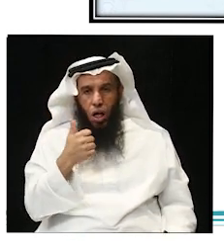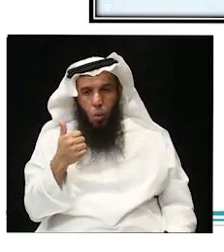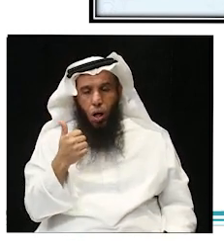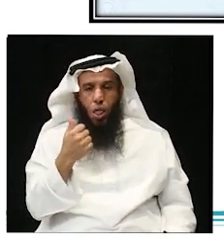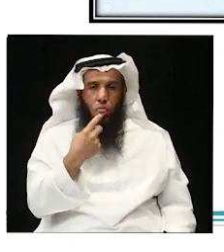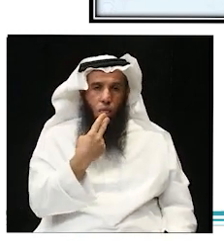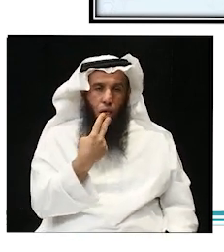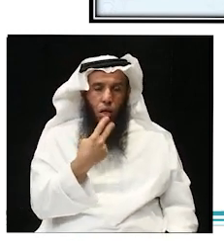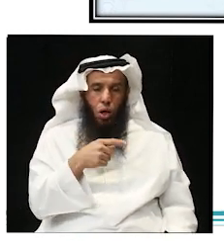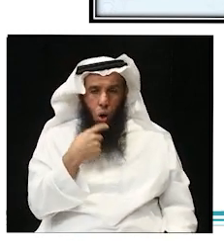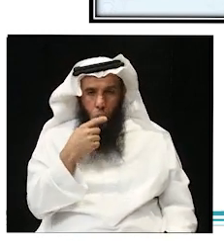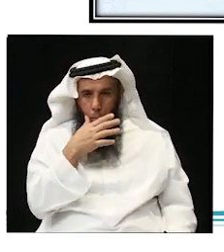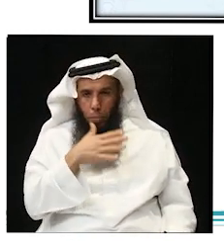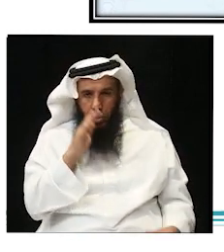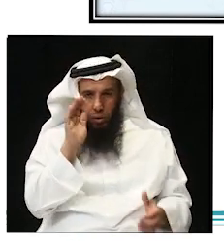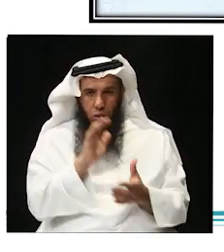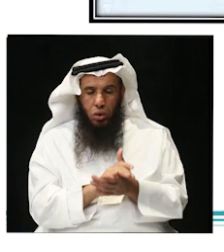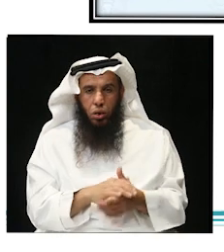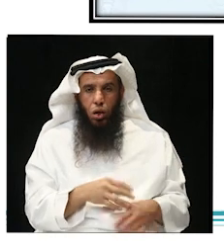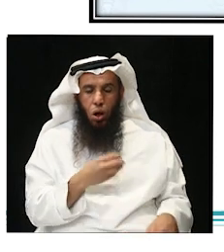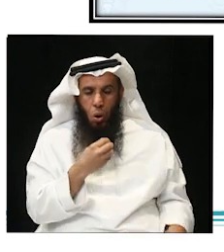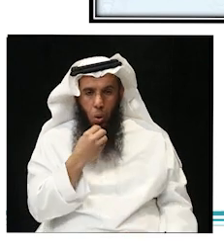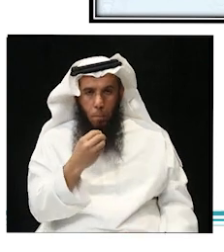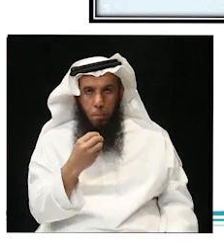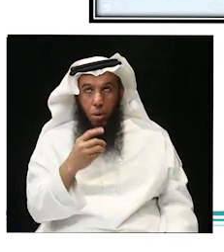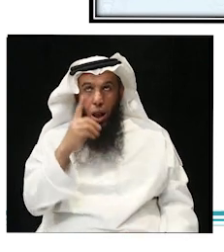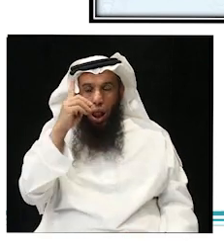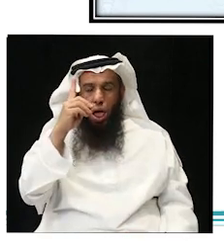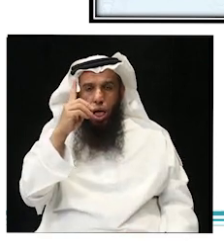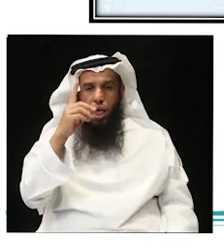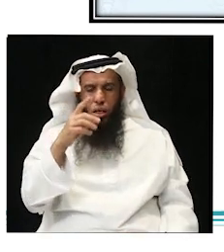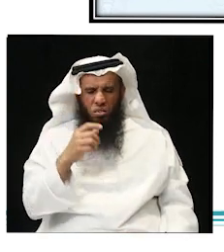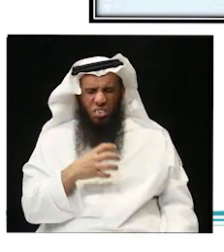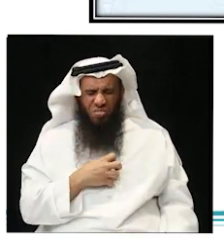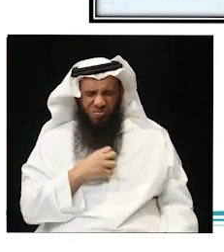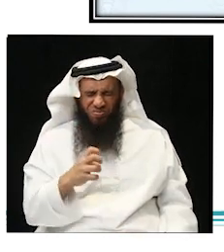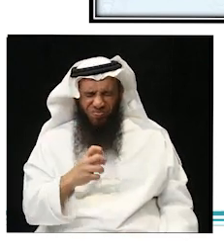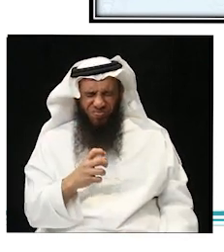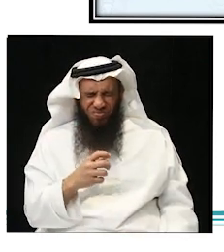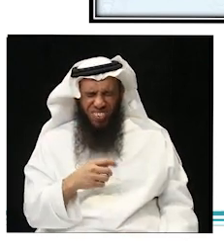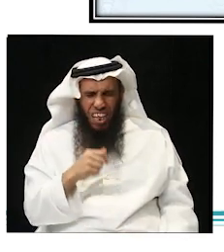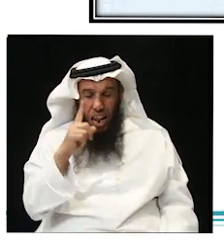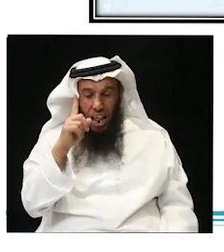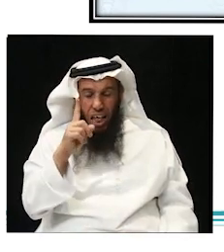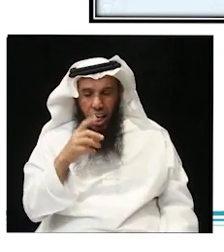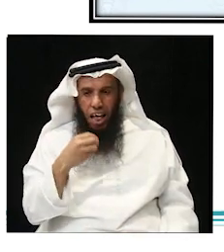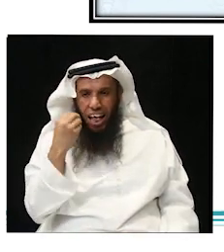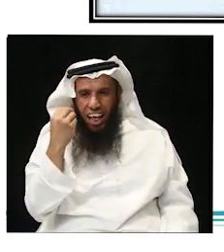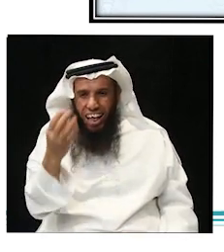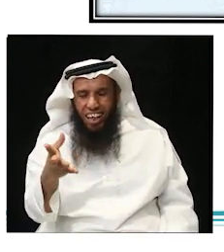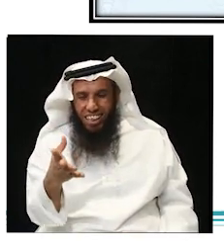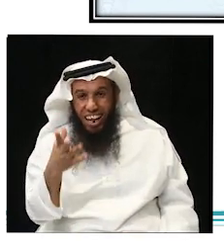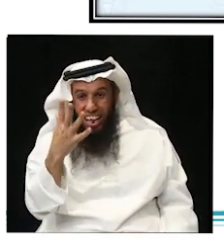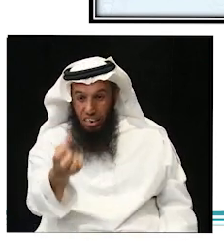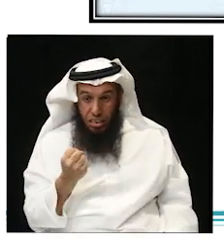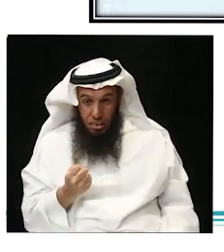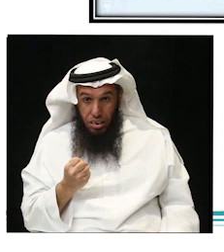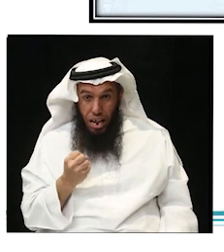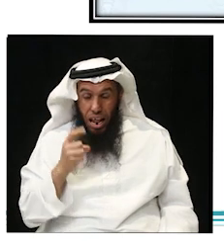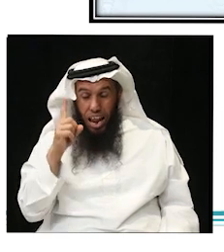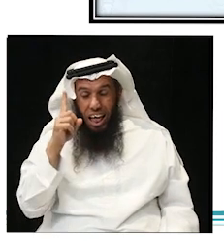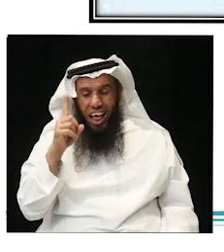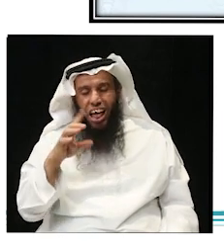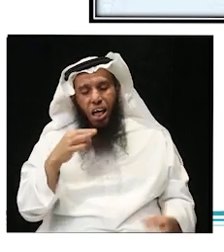الدنيا، ولا يعطي لأجل مصلحة دنيوية أو يمنع لأجل مصلحة دنيوية، كل عمله لله فلله، فقد